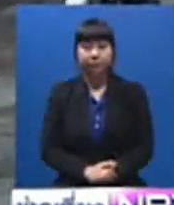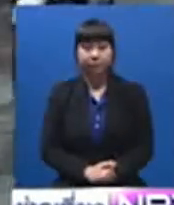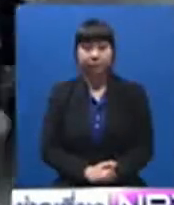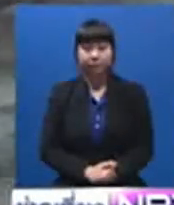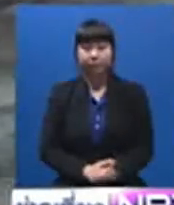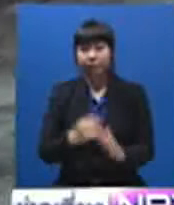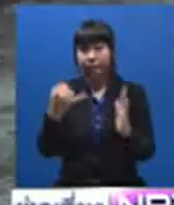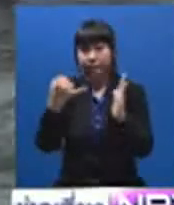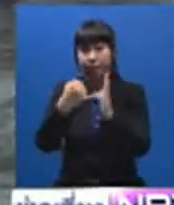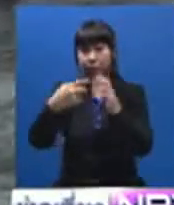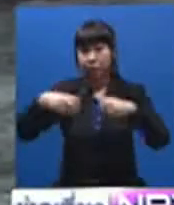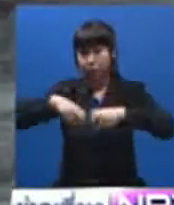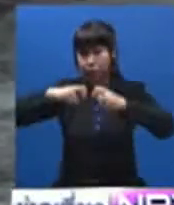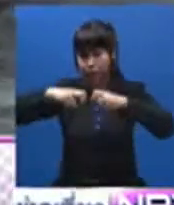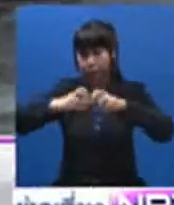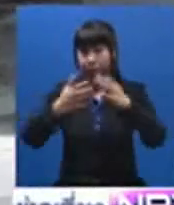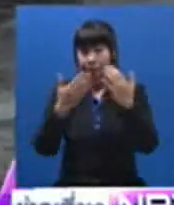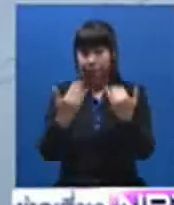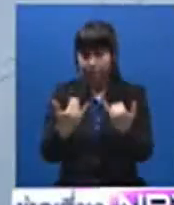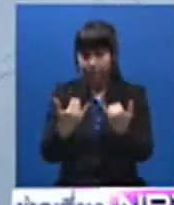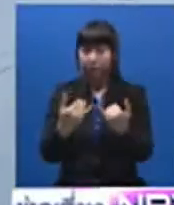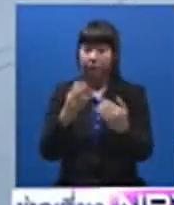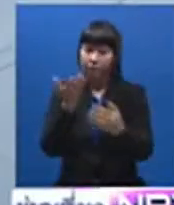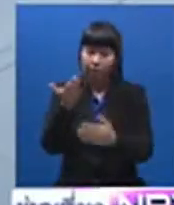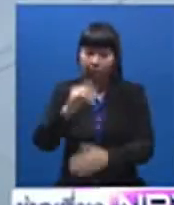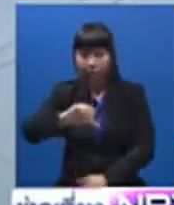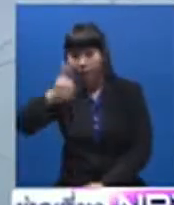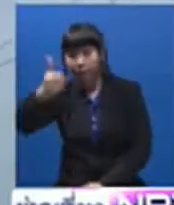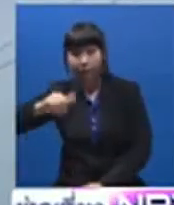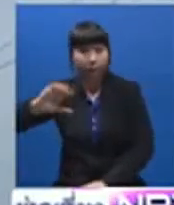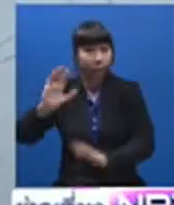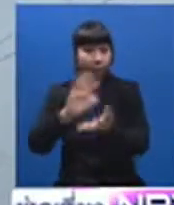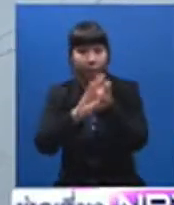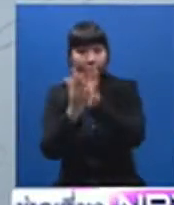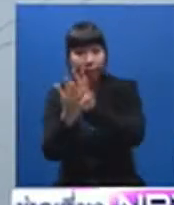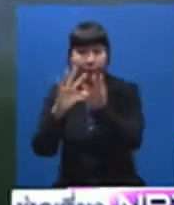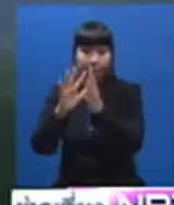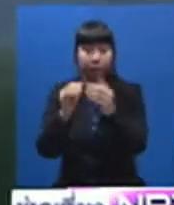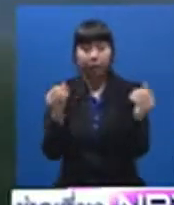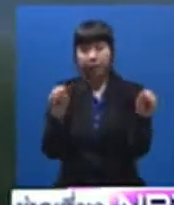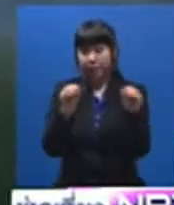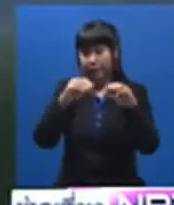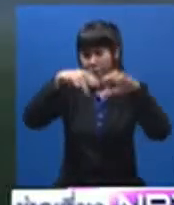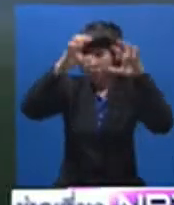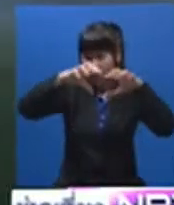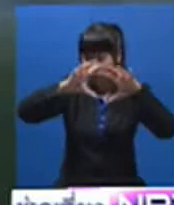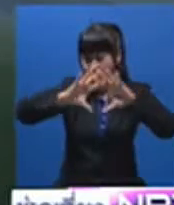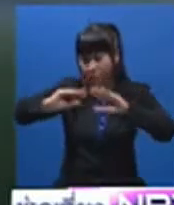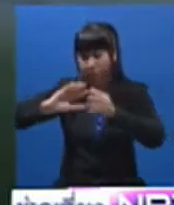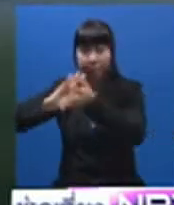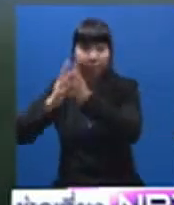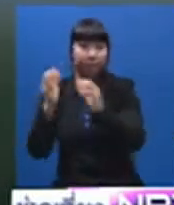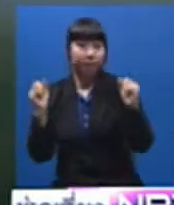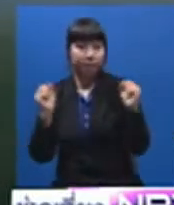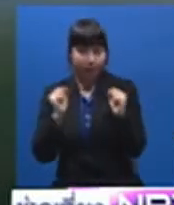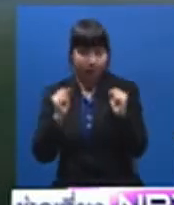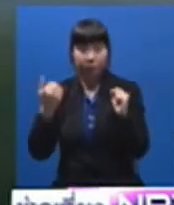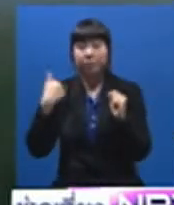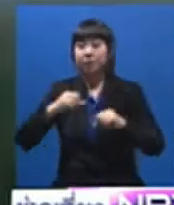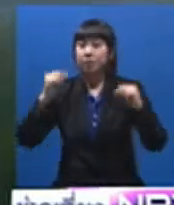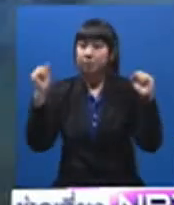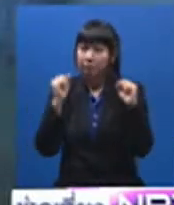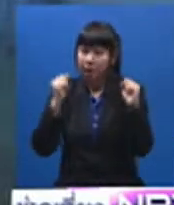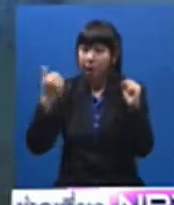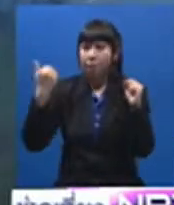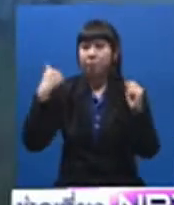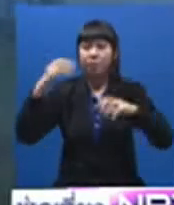ส่นที่จหัดสุริสวับอากาศค่อนข้างแรปรวนในชวของปลายรืดูฟนเข้าสู่ต้นรืดูหนาวโดยมีทงอากาศหนาวเย็น